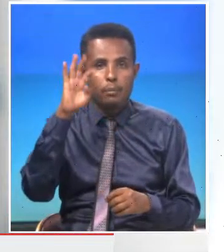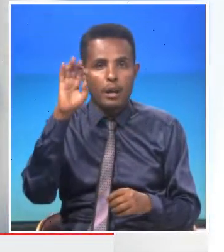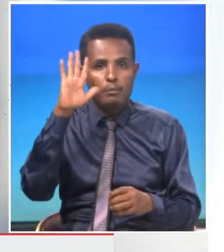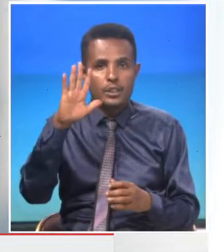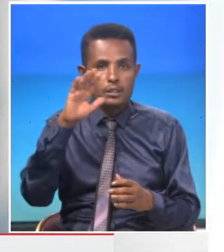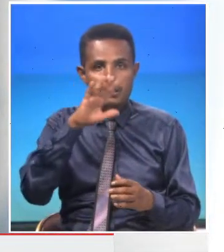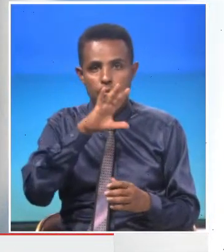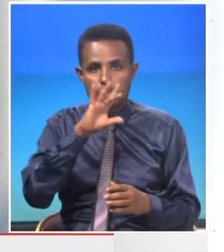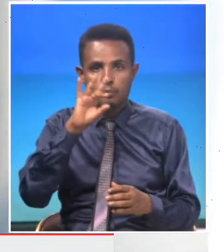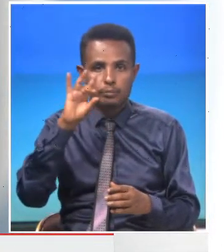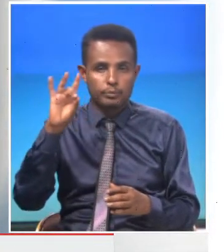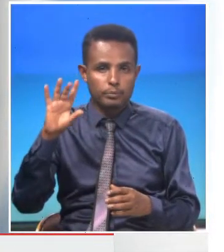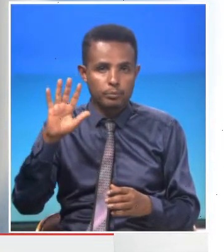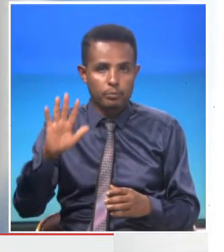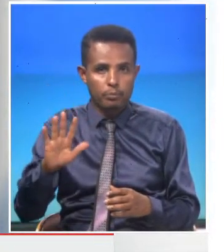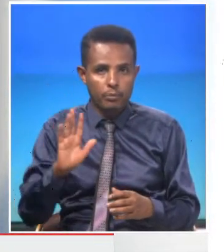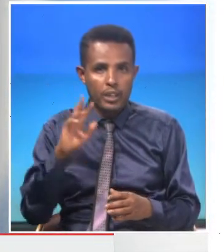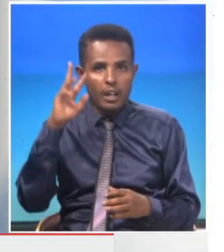845188 ተማሪዎች መካከል